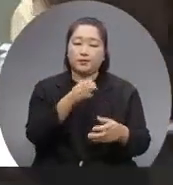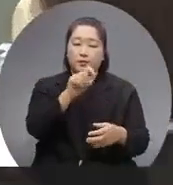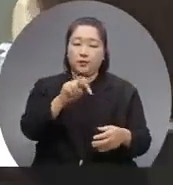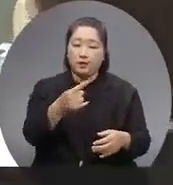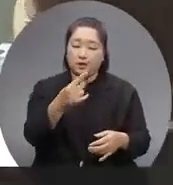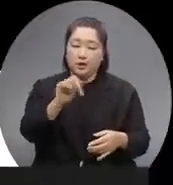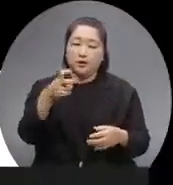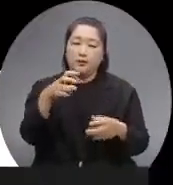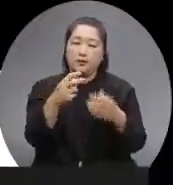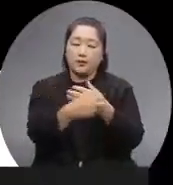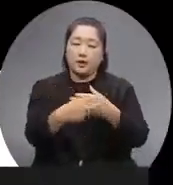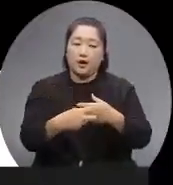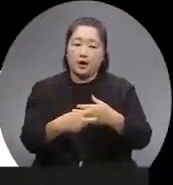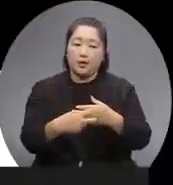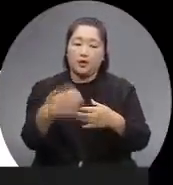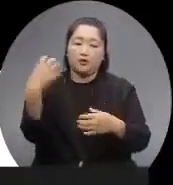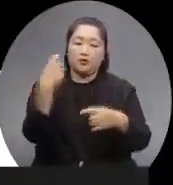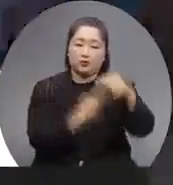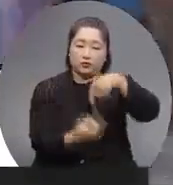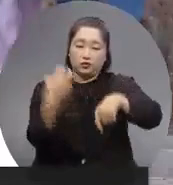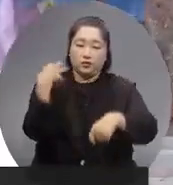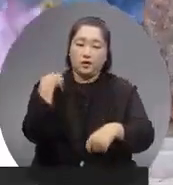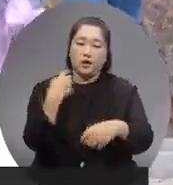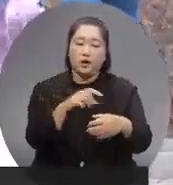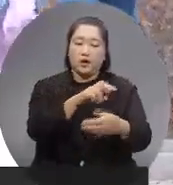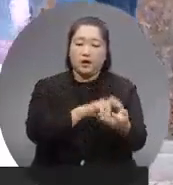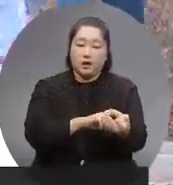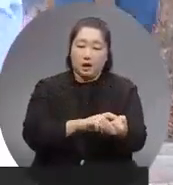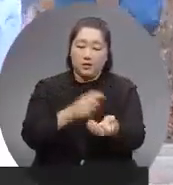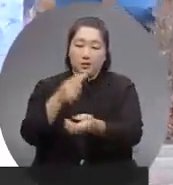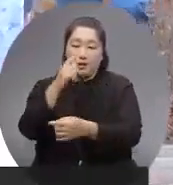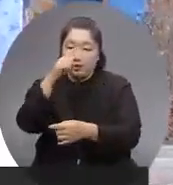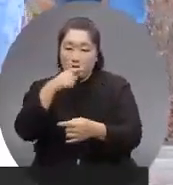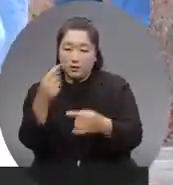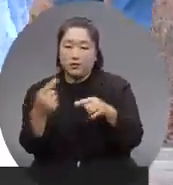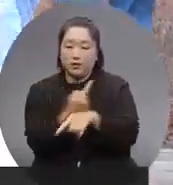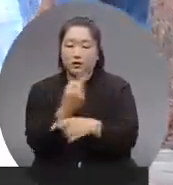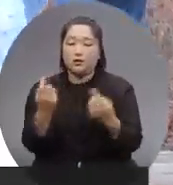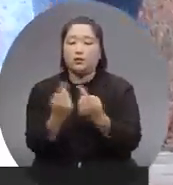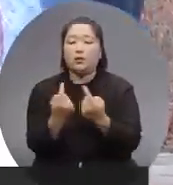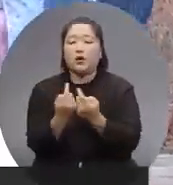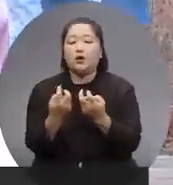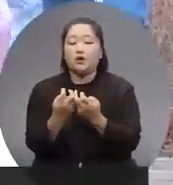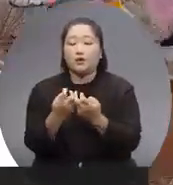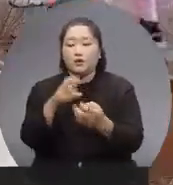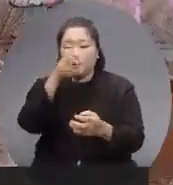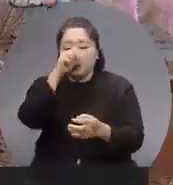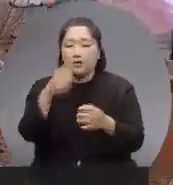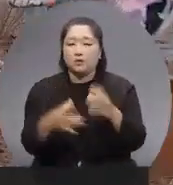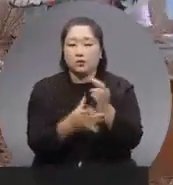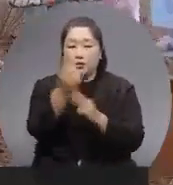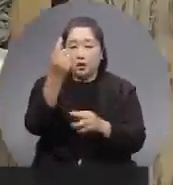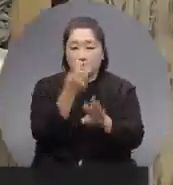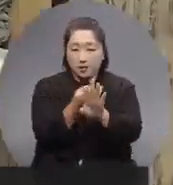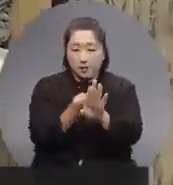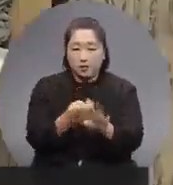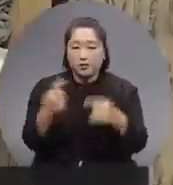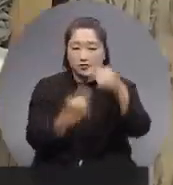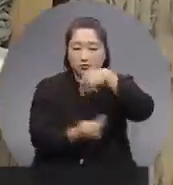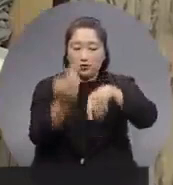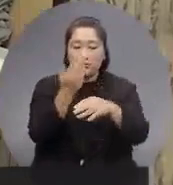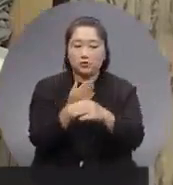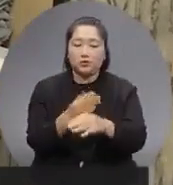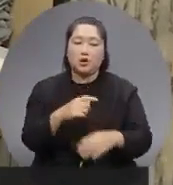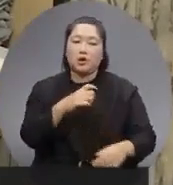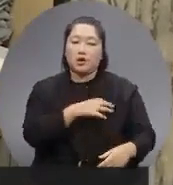위담병원이 운영을 맡아 양방과 한방, 대체 보완요법의 장점을 살린 통합진료 시스템을 운영 중입니다.